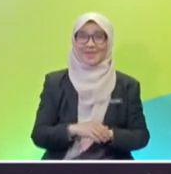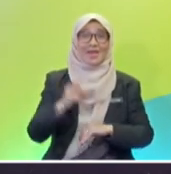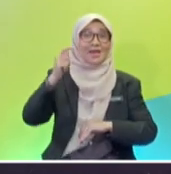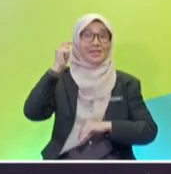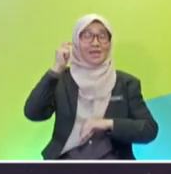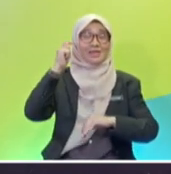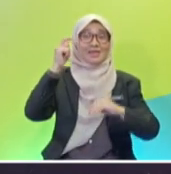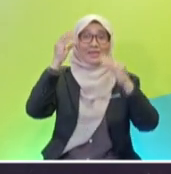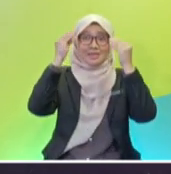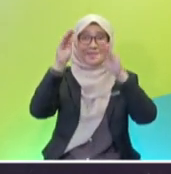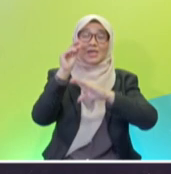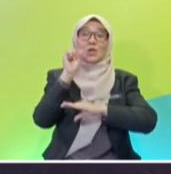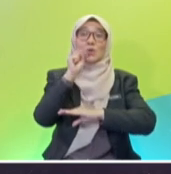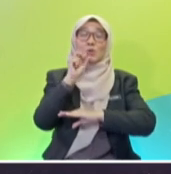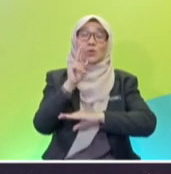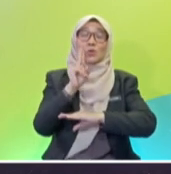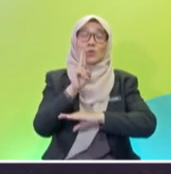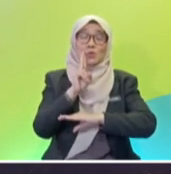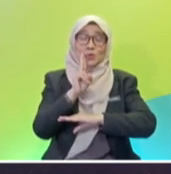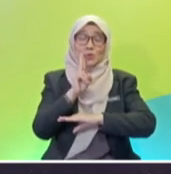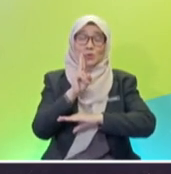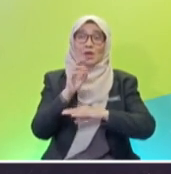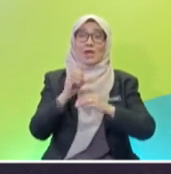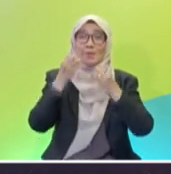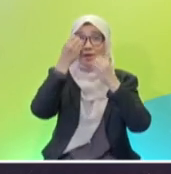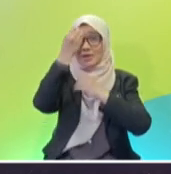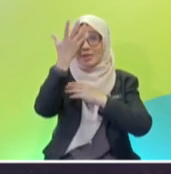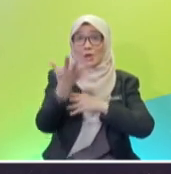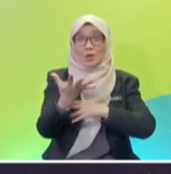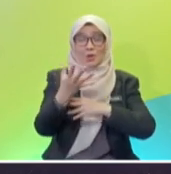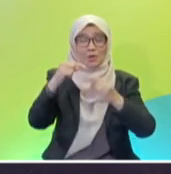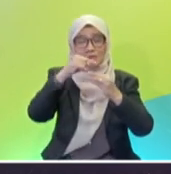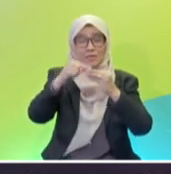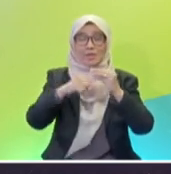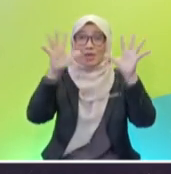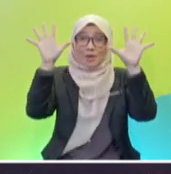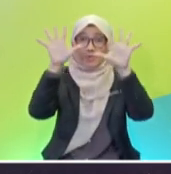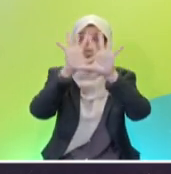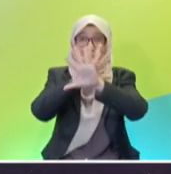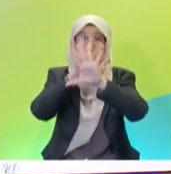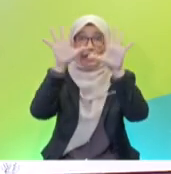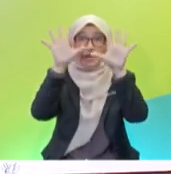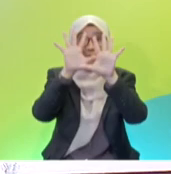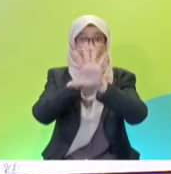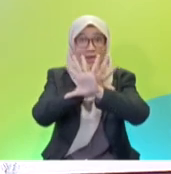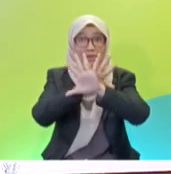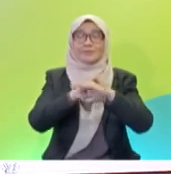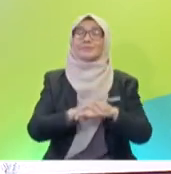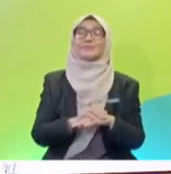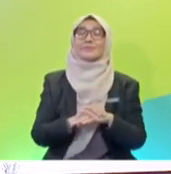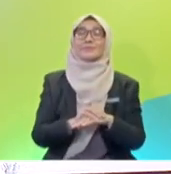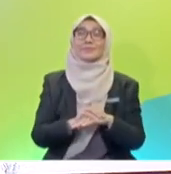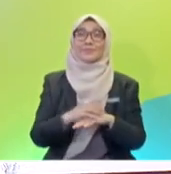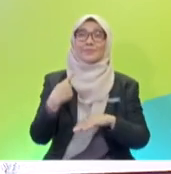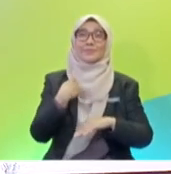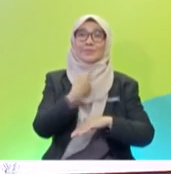cikgu. Bayang-bayang. Dalam topik kita hari ini mengenai terang dan gelap. Apa kena mengena bayang-bayang, cikgu? Memang kita untuk kali ini kita